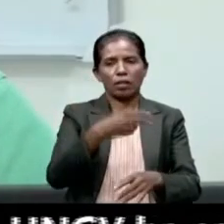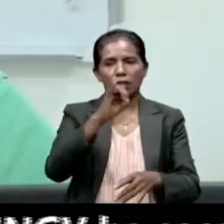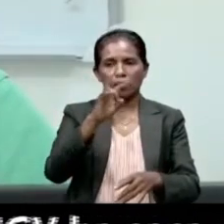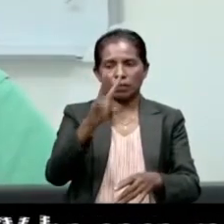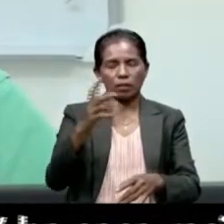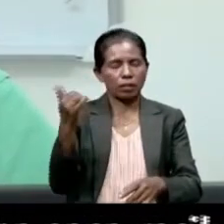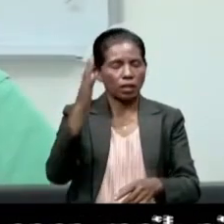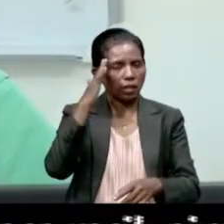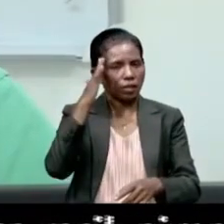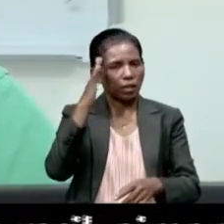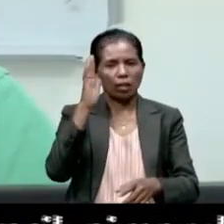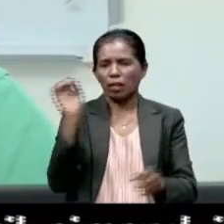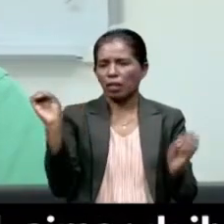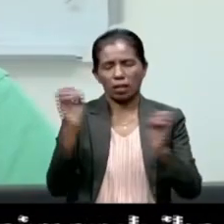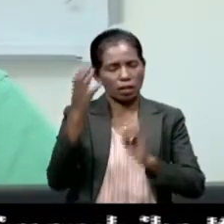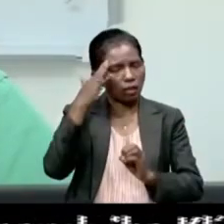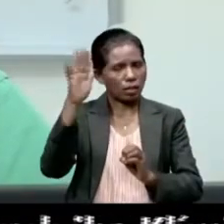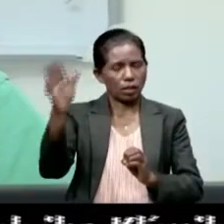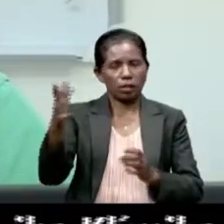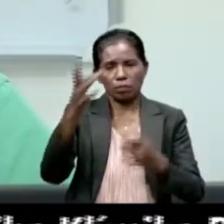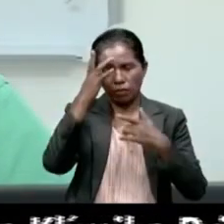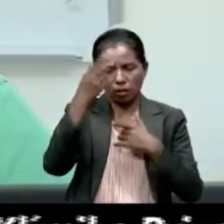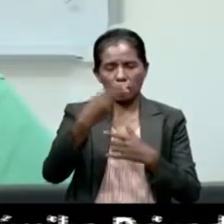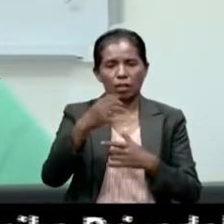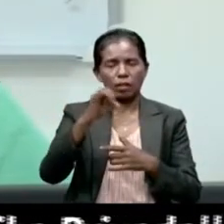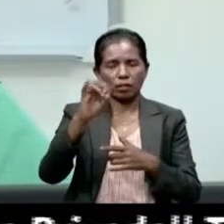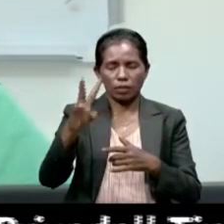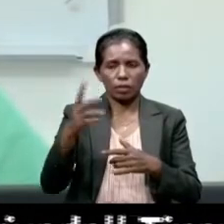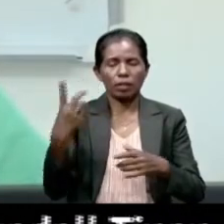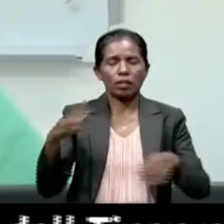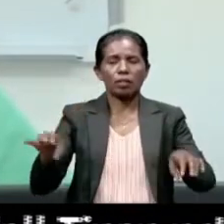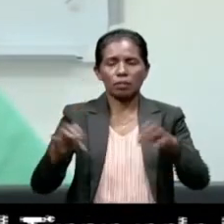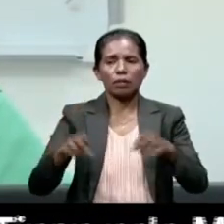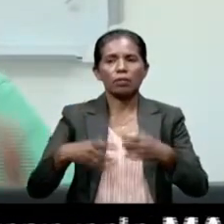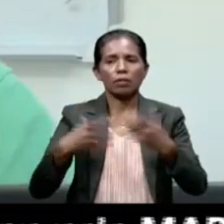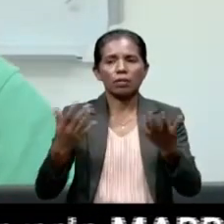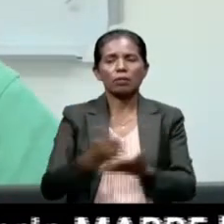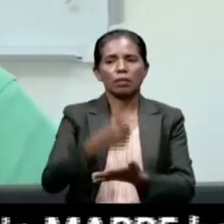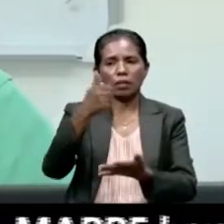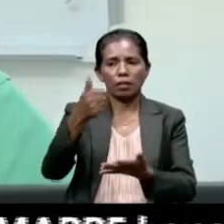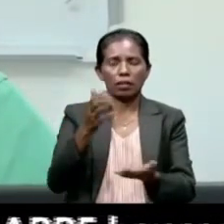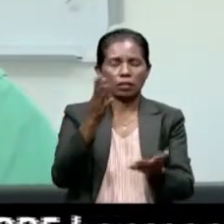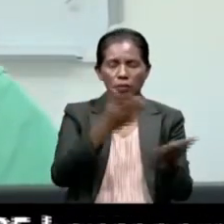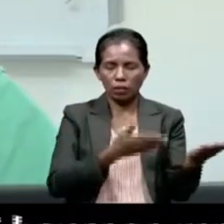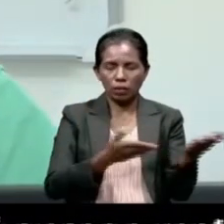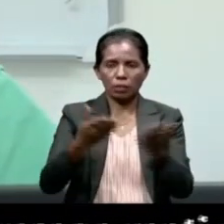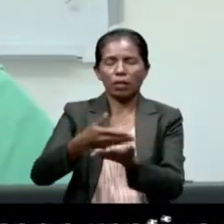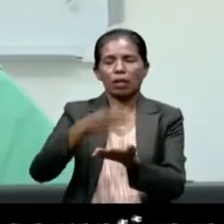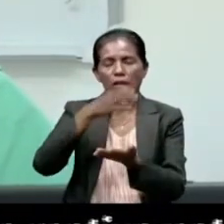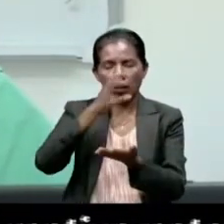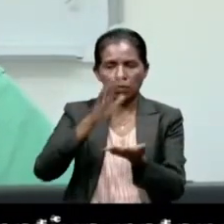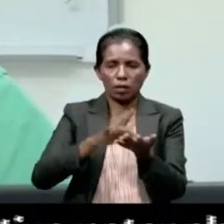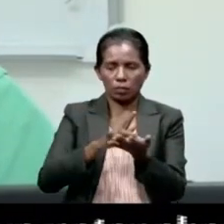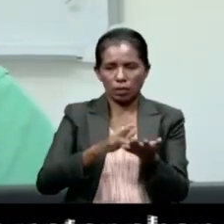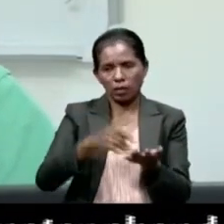nih konsimento menus los. Entah itu nih servisu insama atau konvensi sira menan sira perhatian mau tratamento. Tambah balu